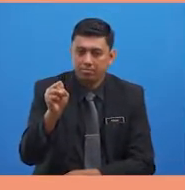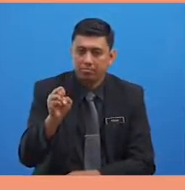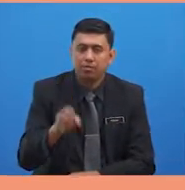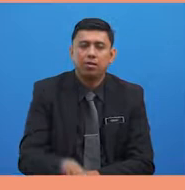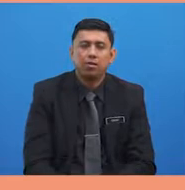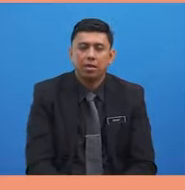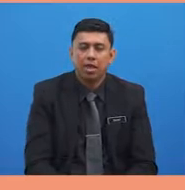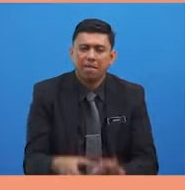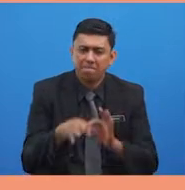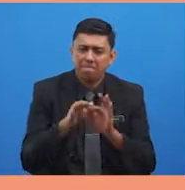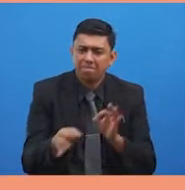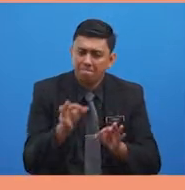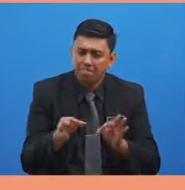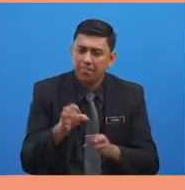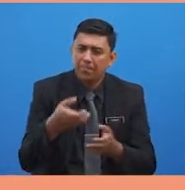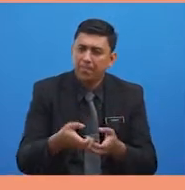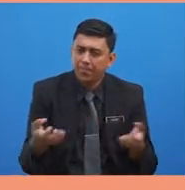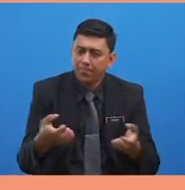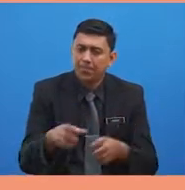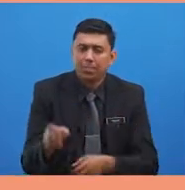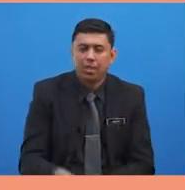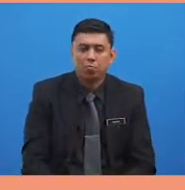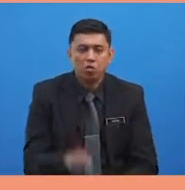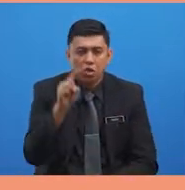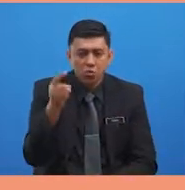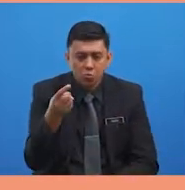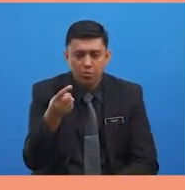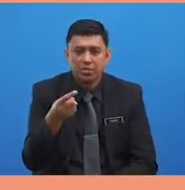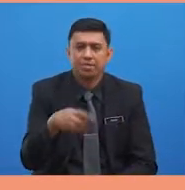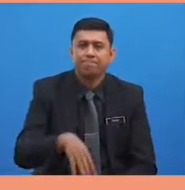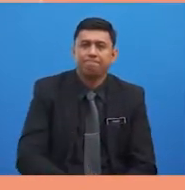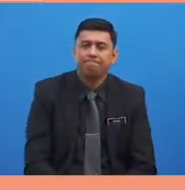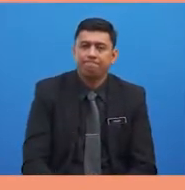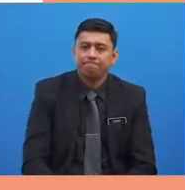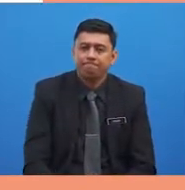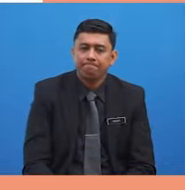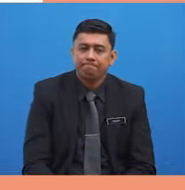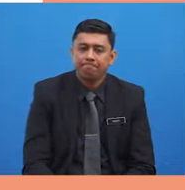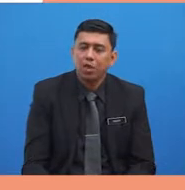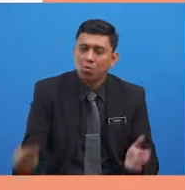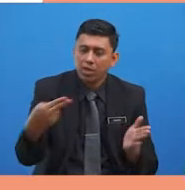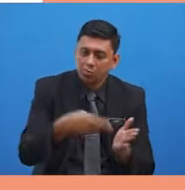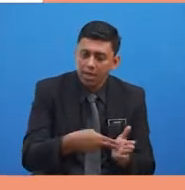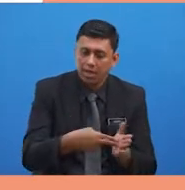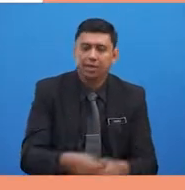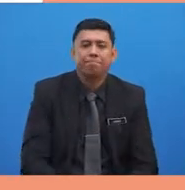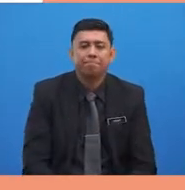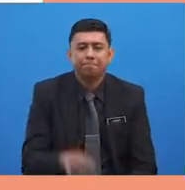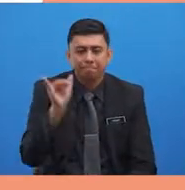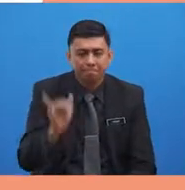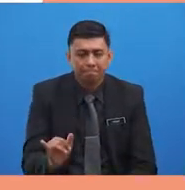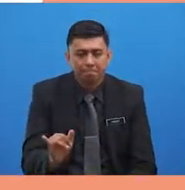else if dan pilihan switch case. Dan ketiga, struktur kawalan ulangan